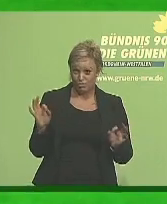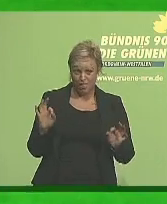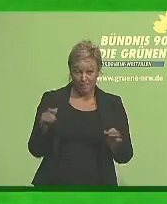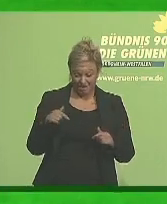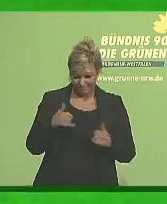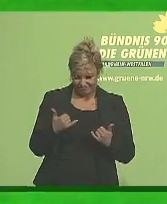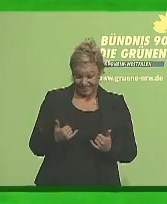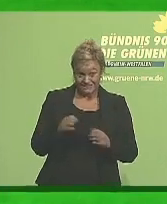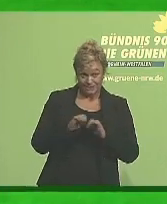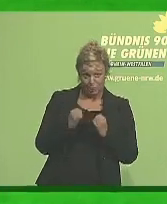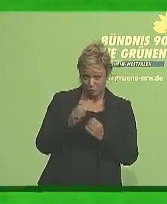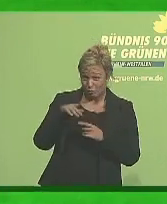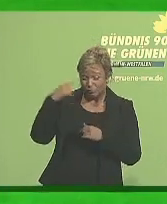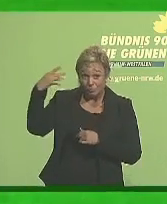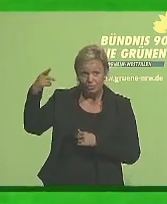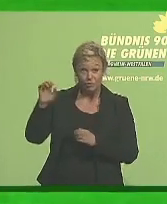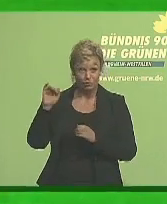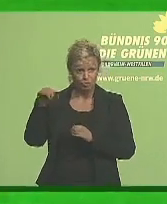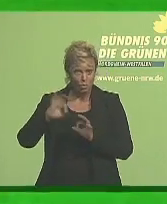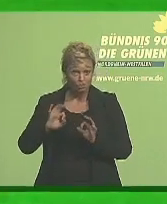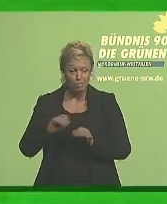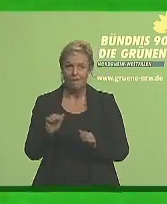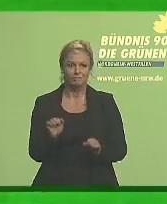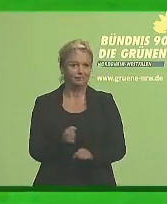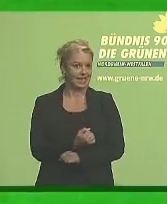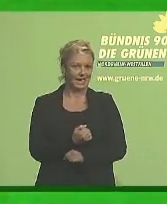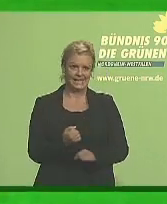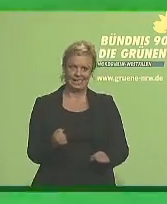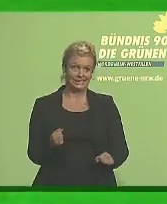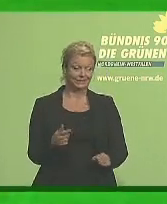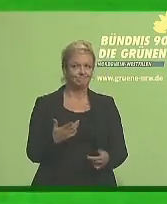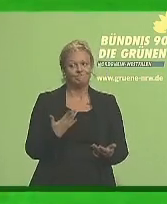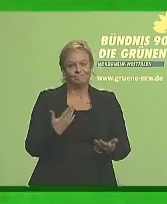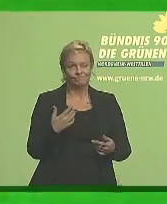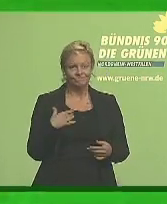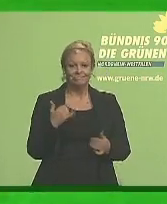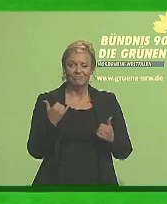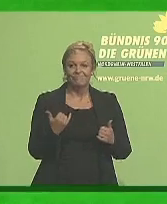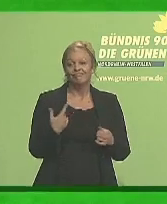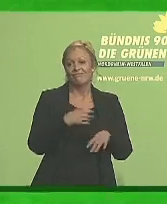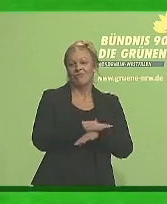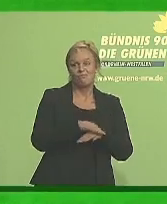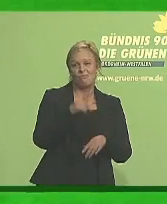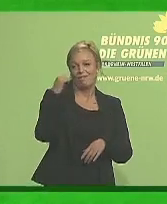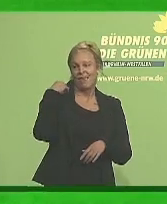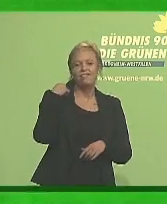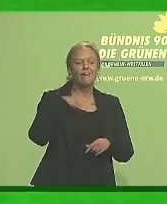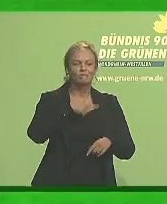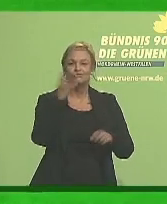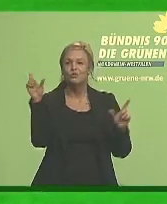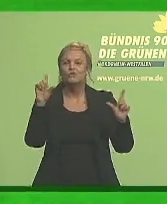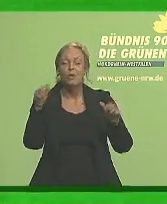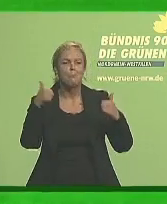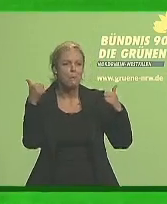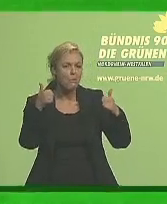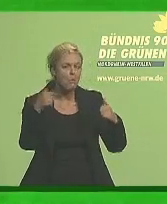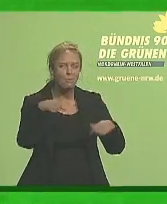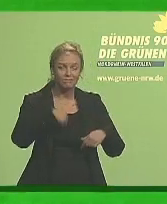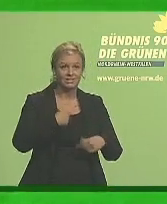Und so leid mir das jetzt tut, in eure Feierlaune hinein diese diese Nachricht zu